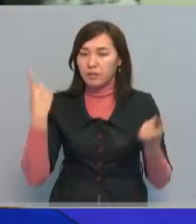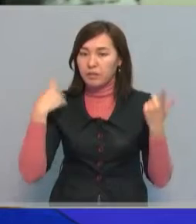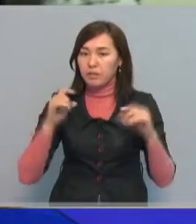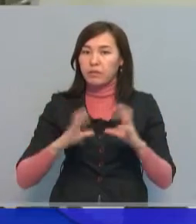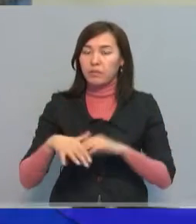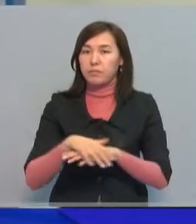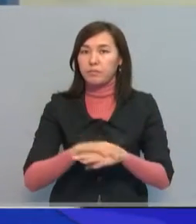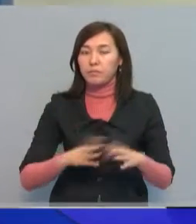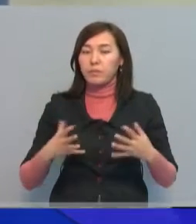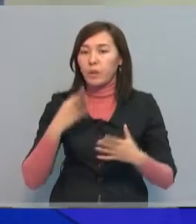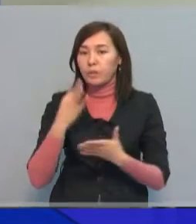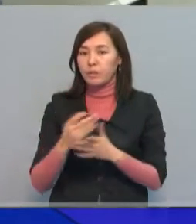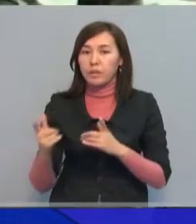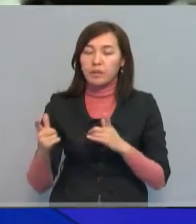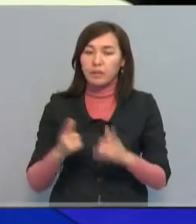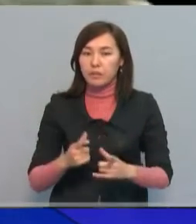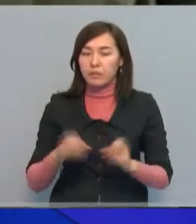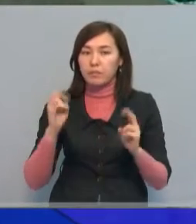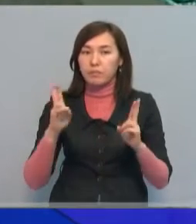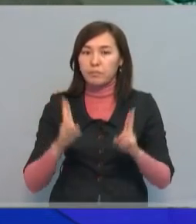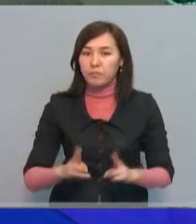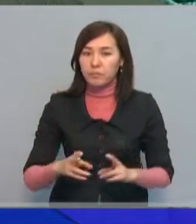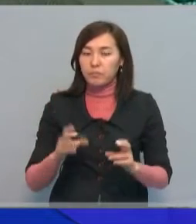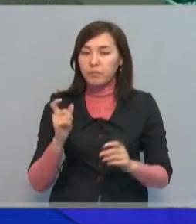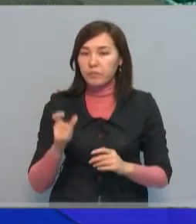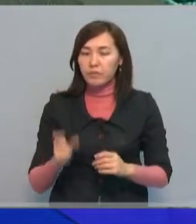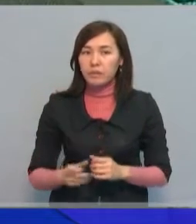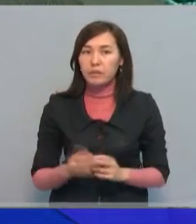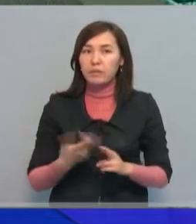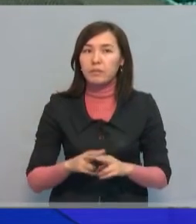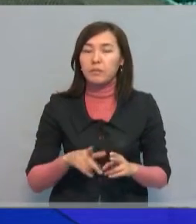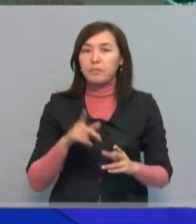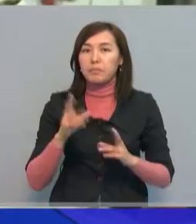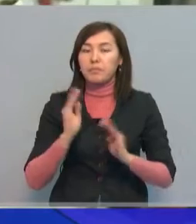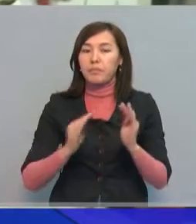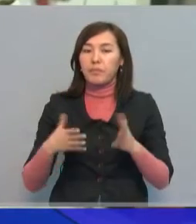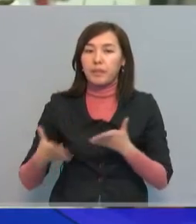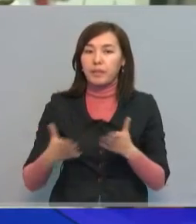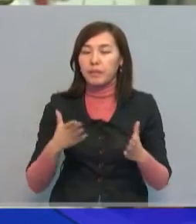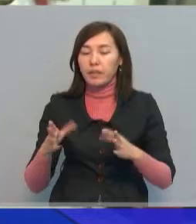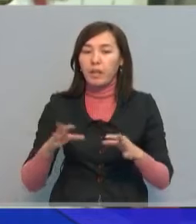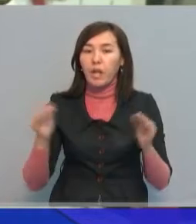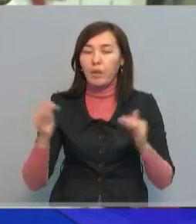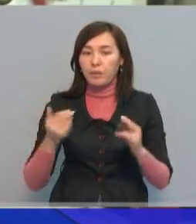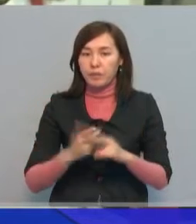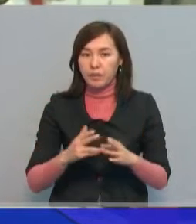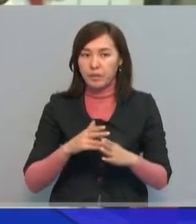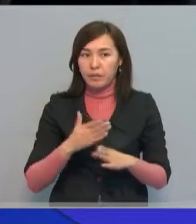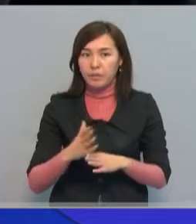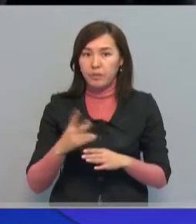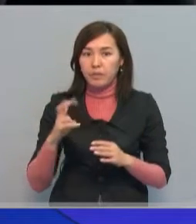внедрение международного опыта подготовки квалифицированных специалистов. Для модернизации дорожно-транспортного колледжа